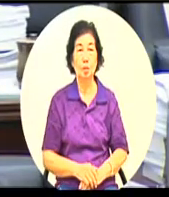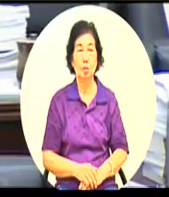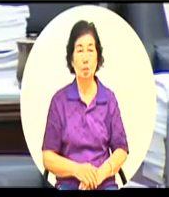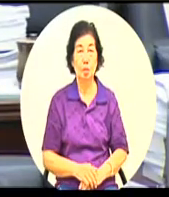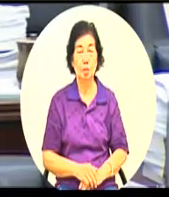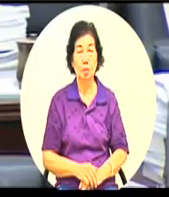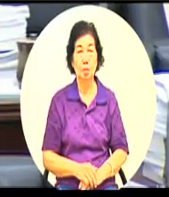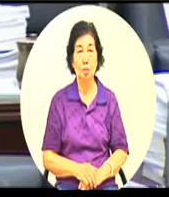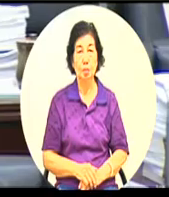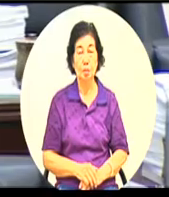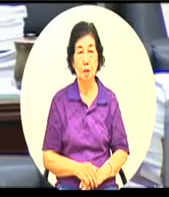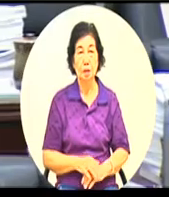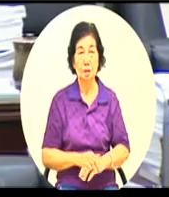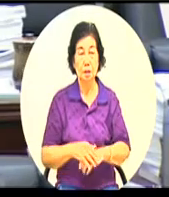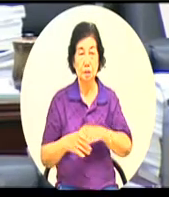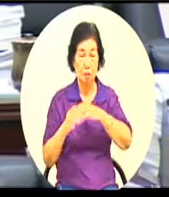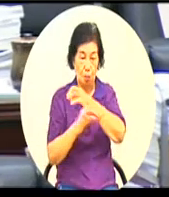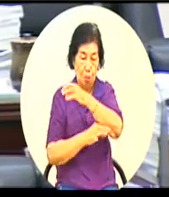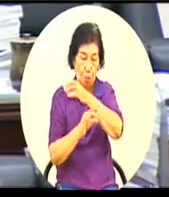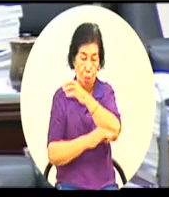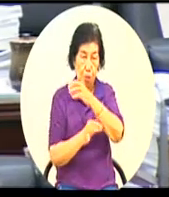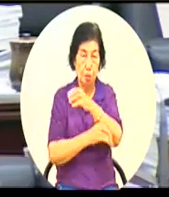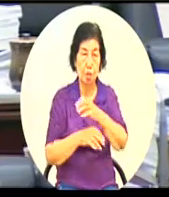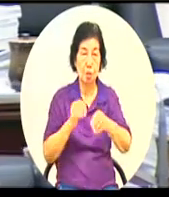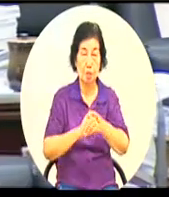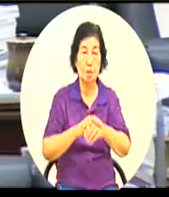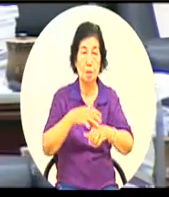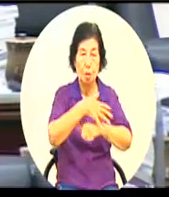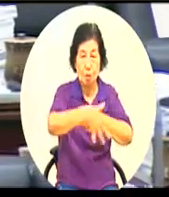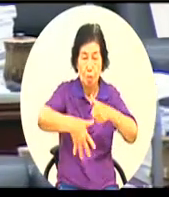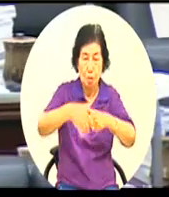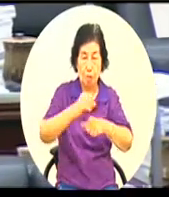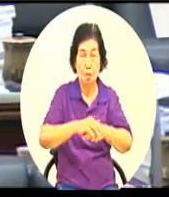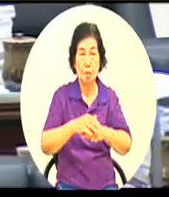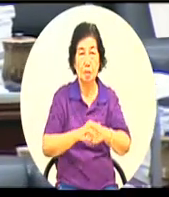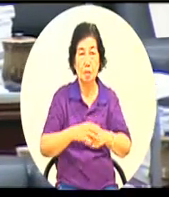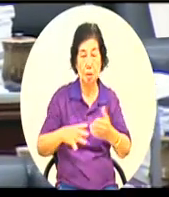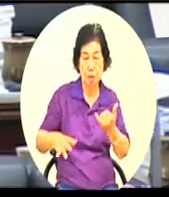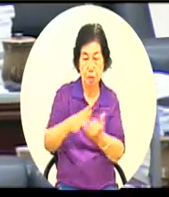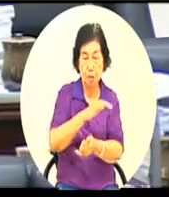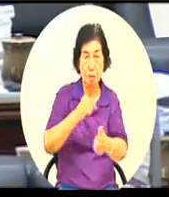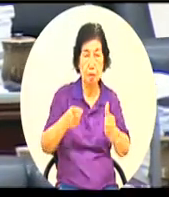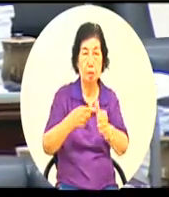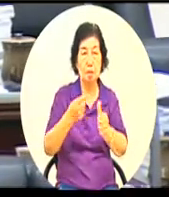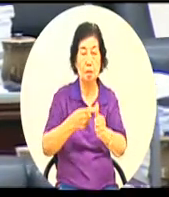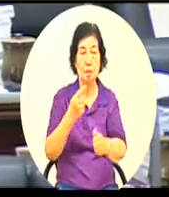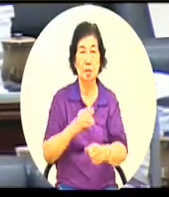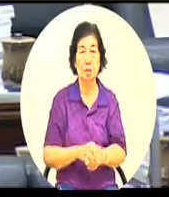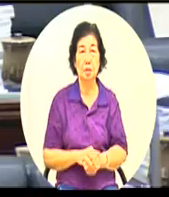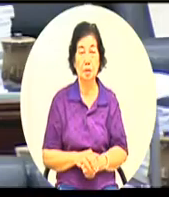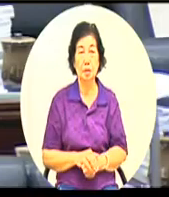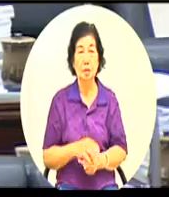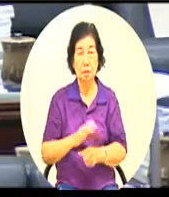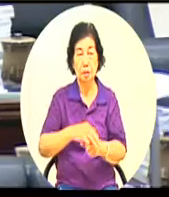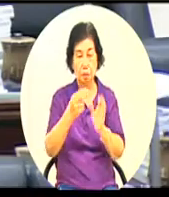哦，贪污团队，你全国嘛是第一名。啊，简单记了个一